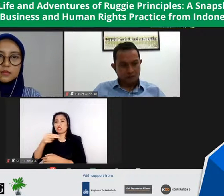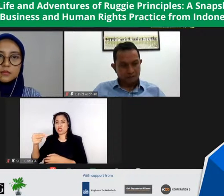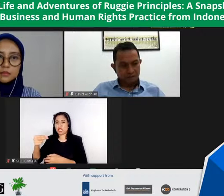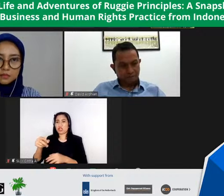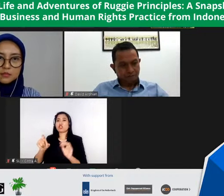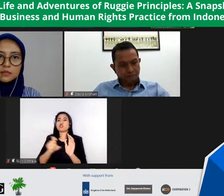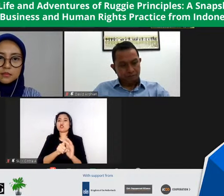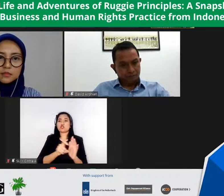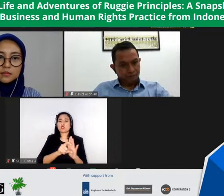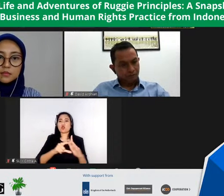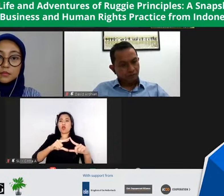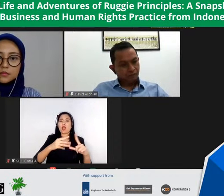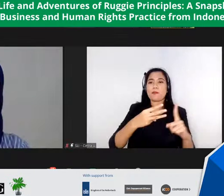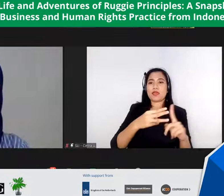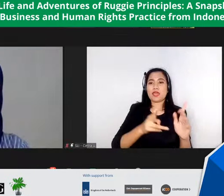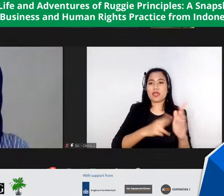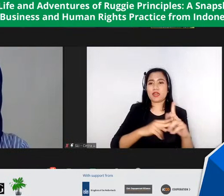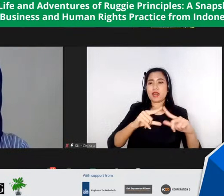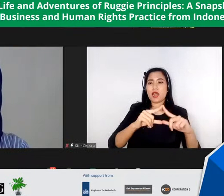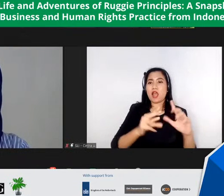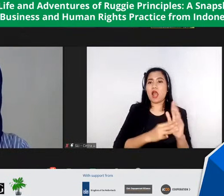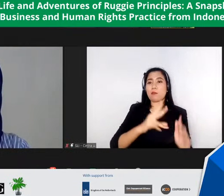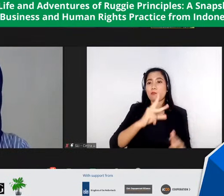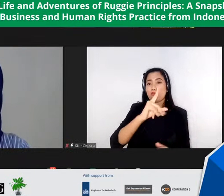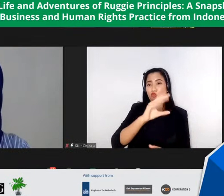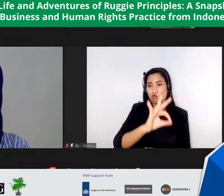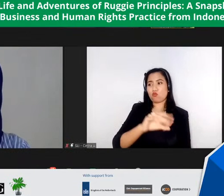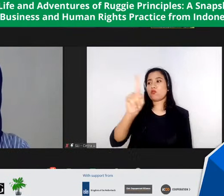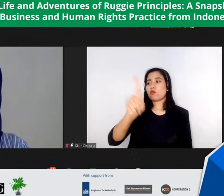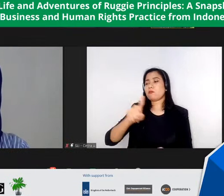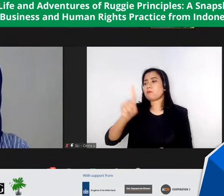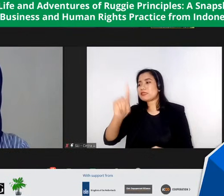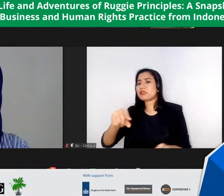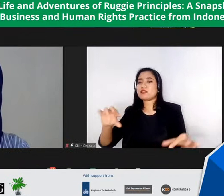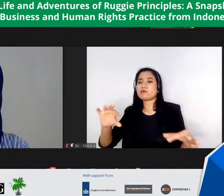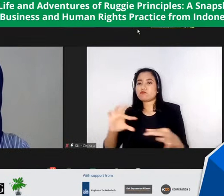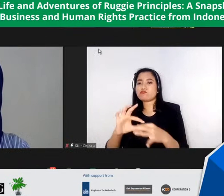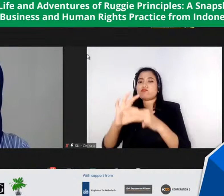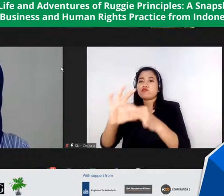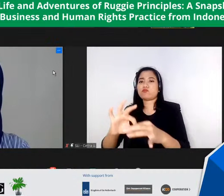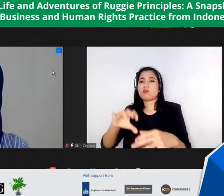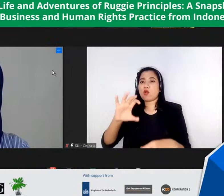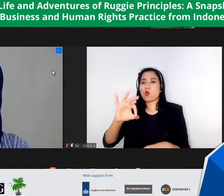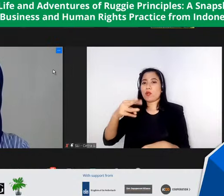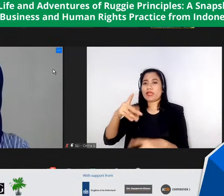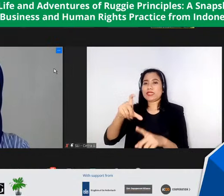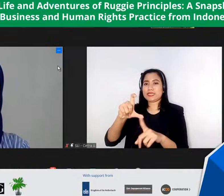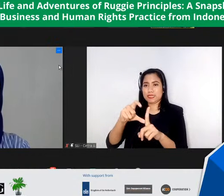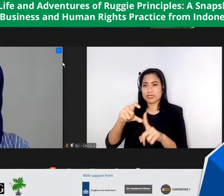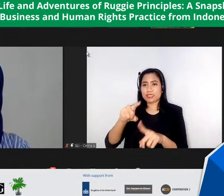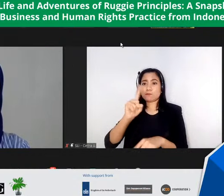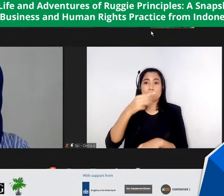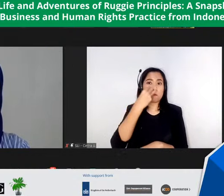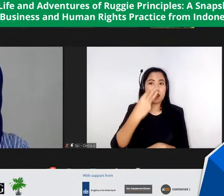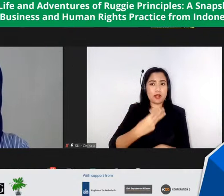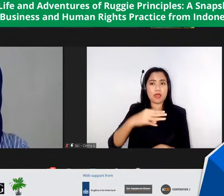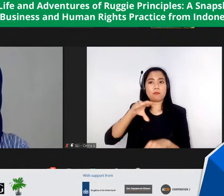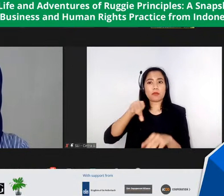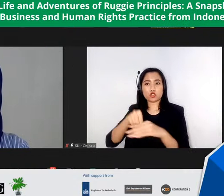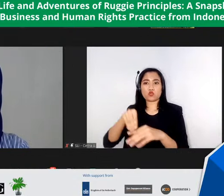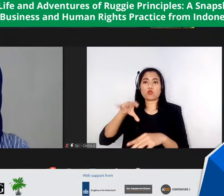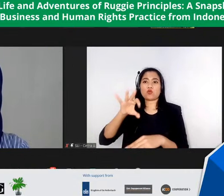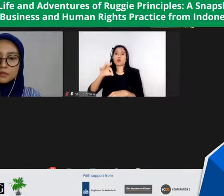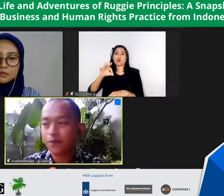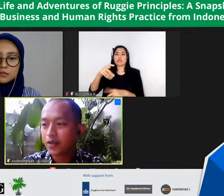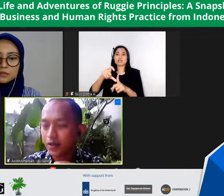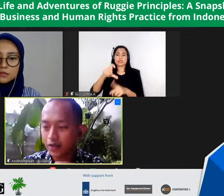di Indonesia dia akan terikat dengan OECD gitu kan karena Belanda anggota negara anggota OECD eh Jadi kalau misalnya